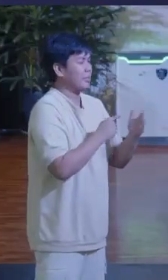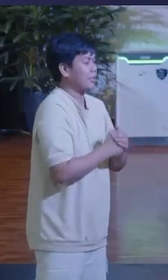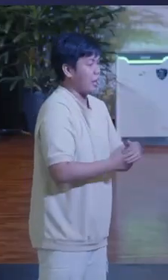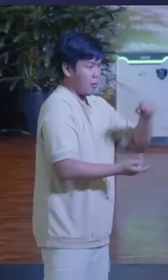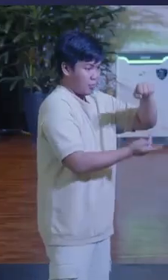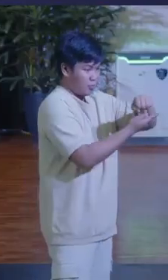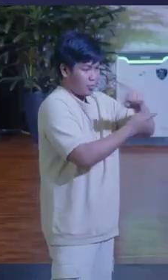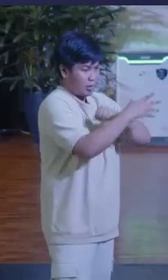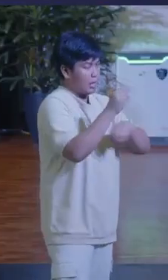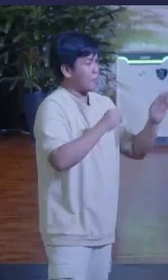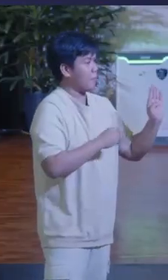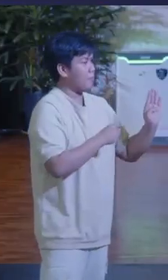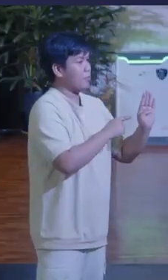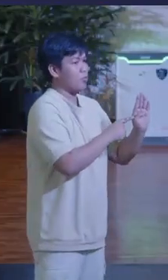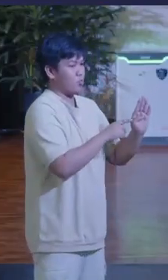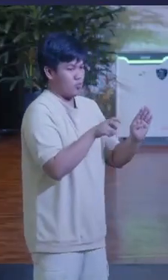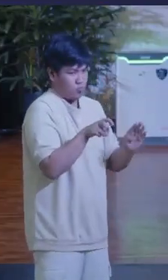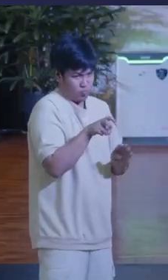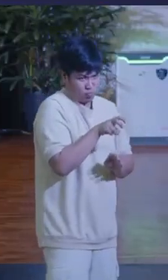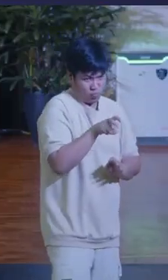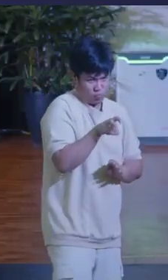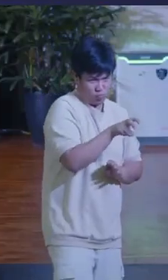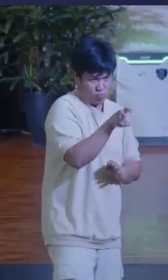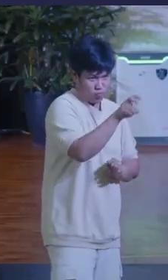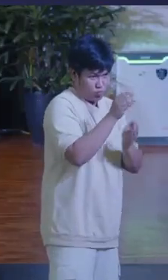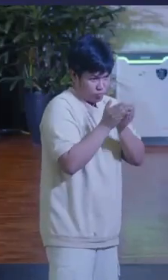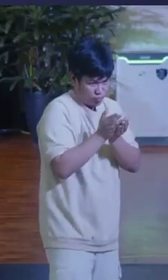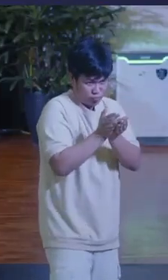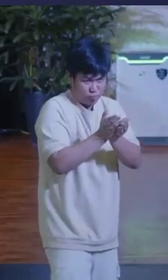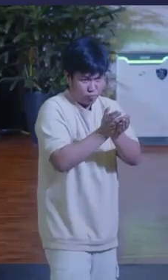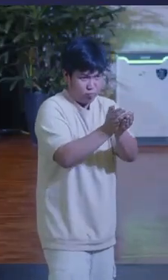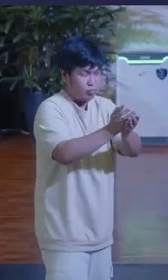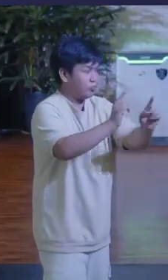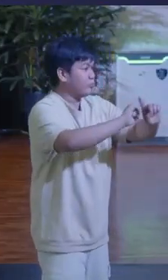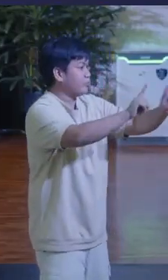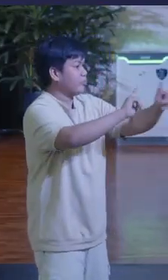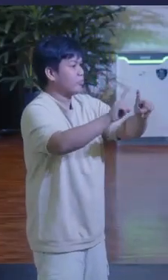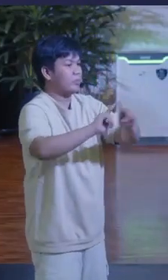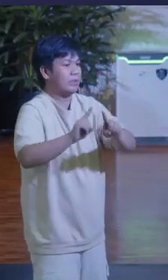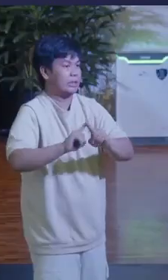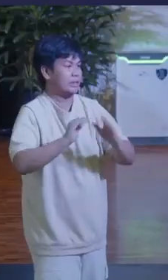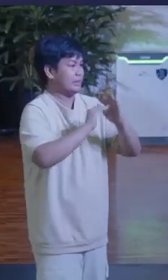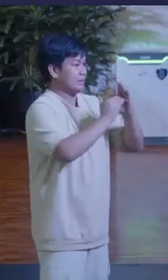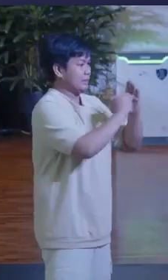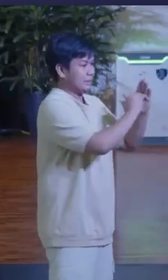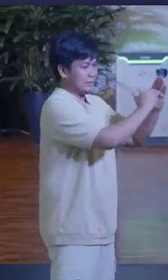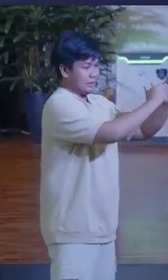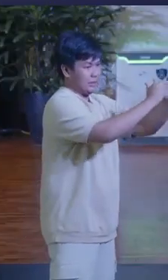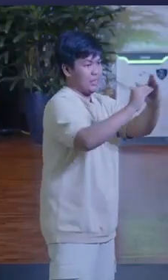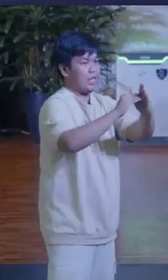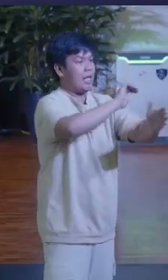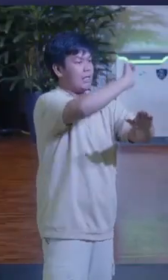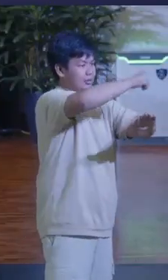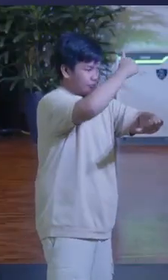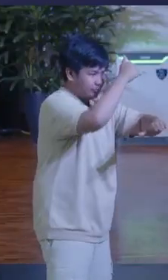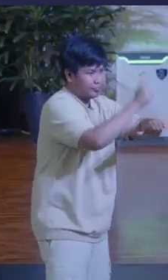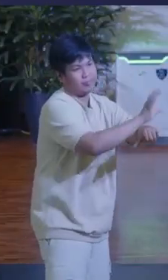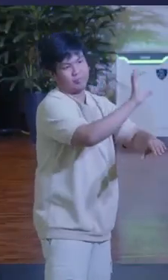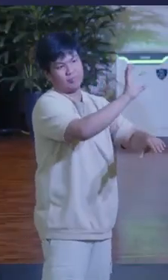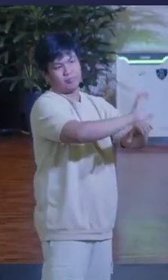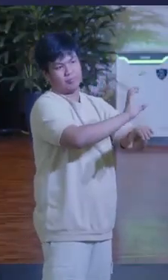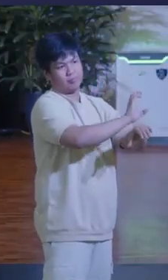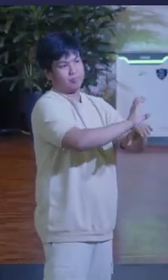ng church at Antioch, kung saan sila ay nagpunta sa maraming lugar. Sila